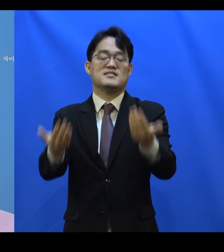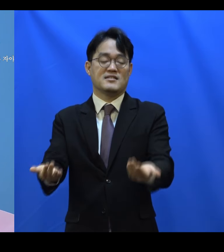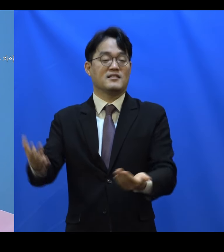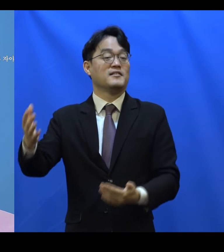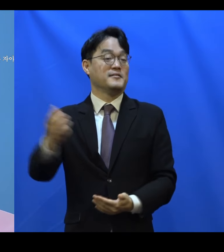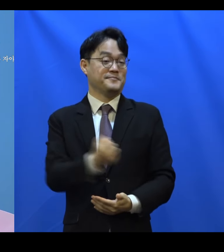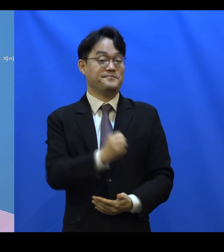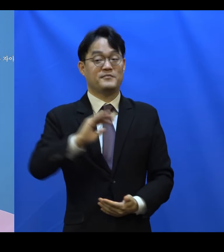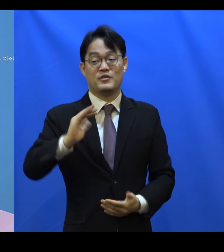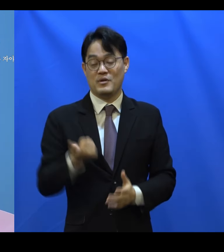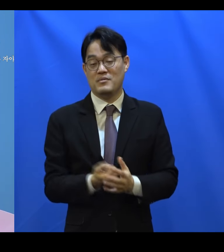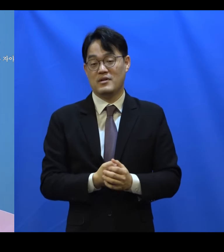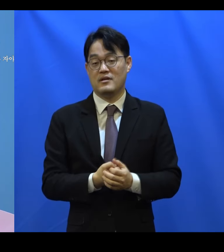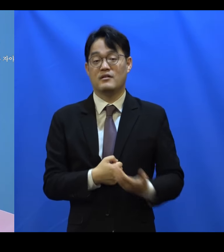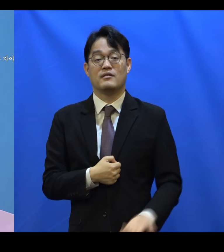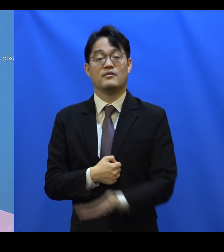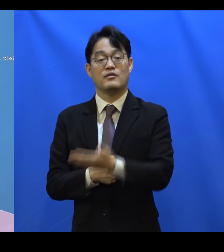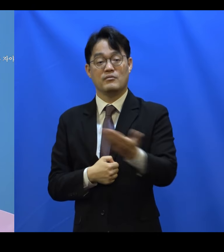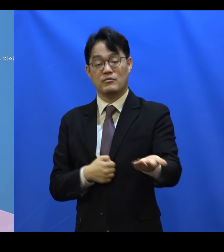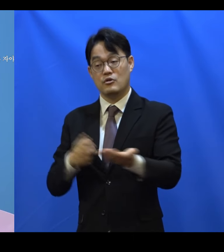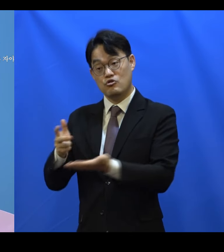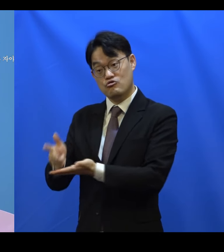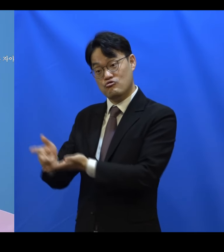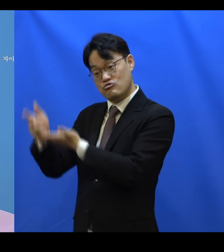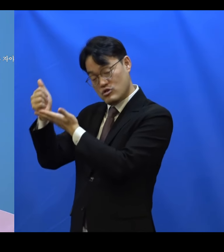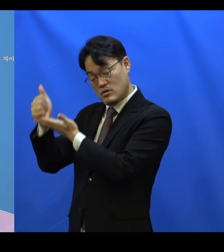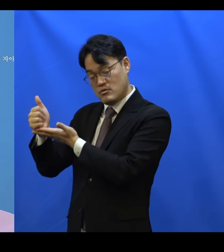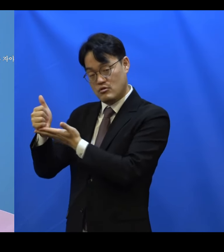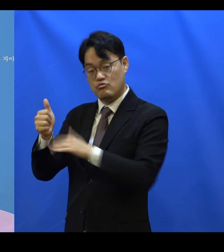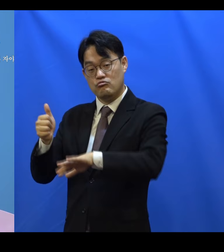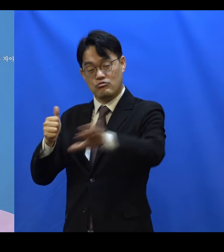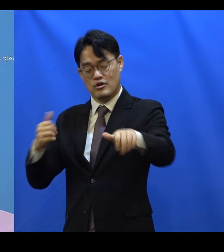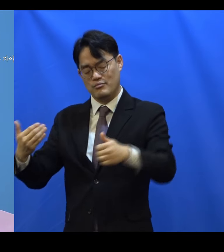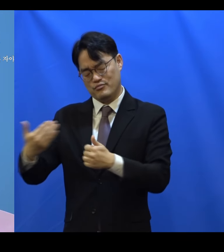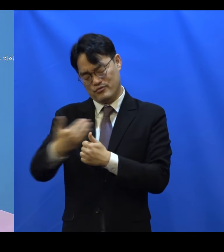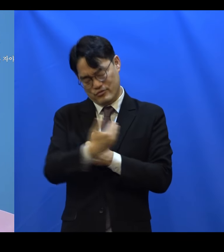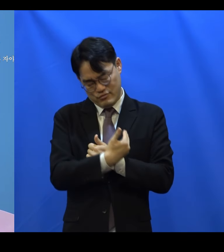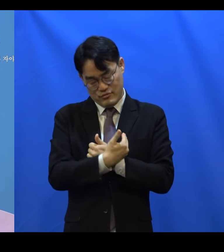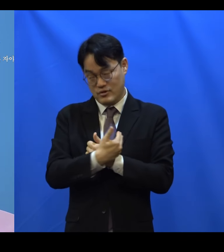여러분, 주님은 우리를 품으시는 분이에요. 주의 친절한 팔에 안기세요.